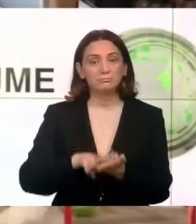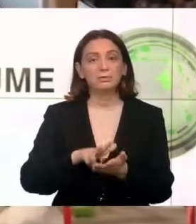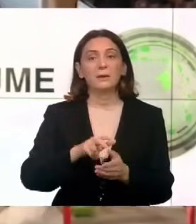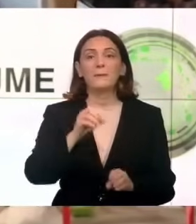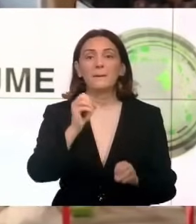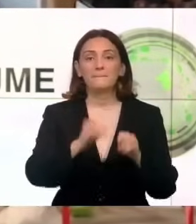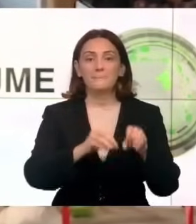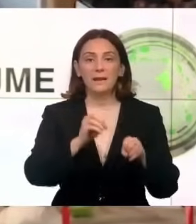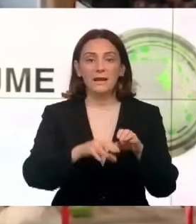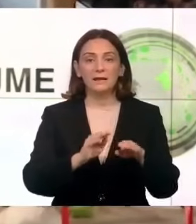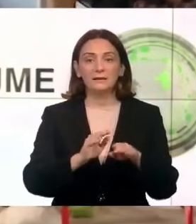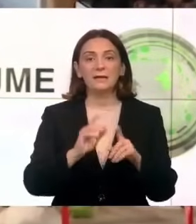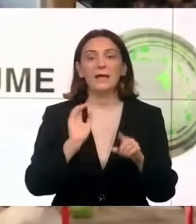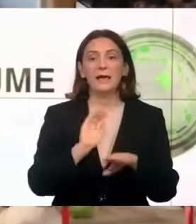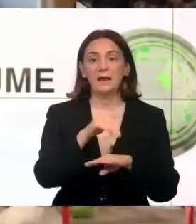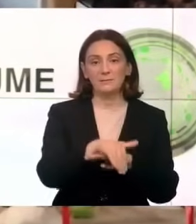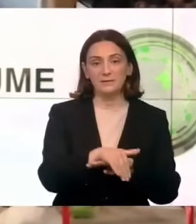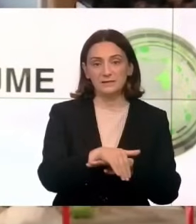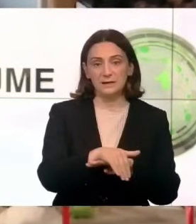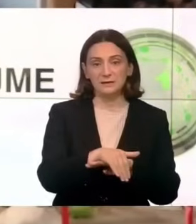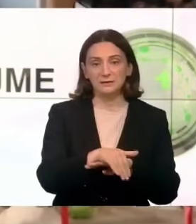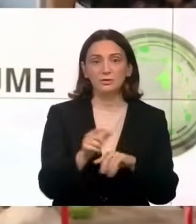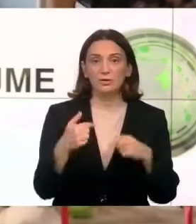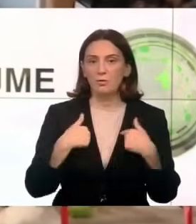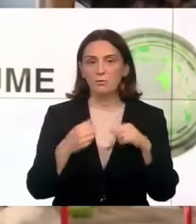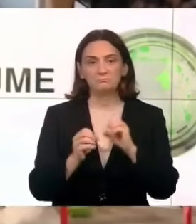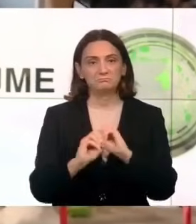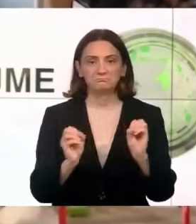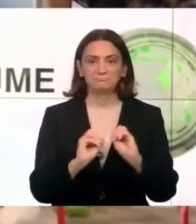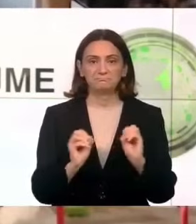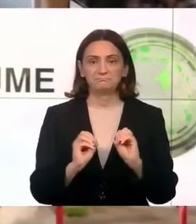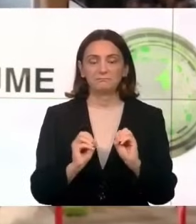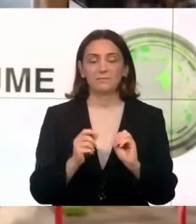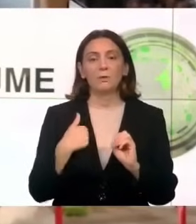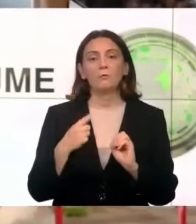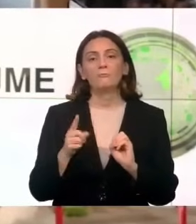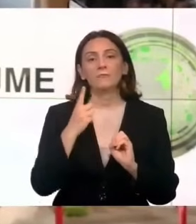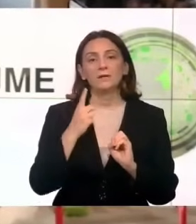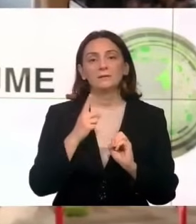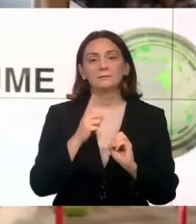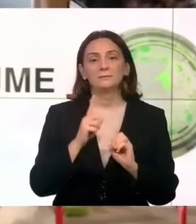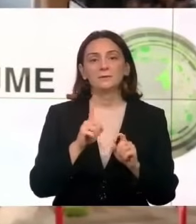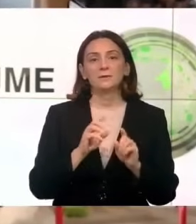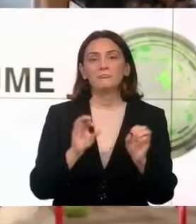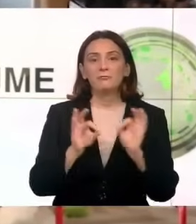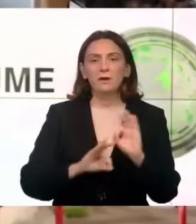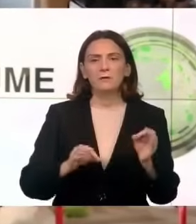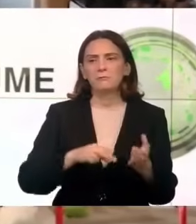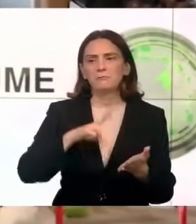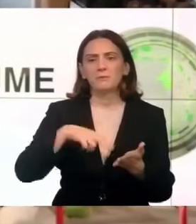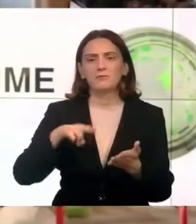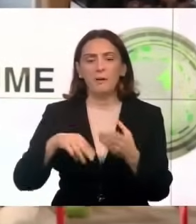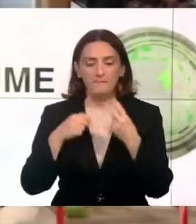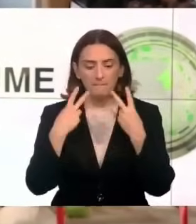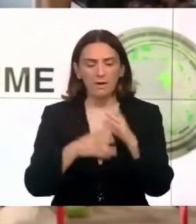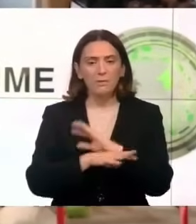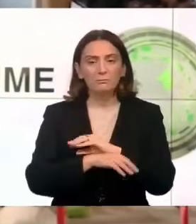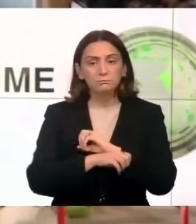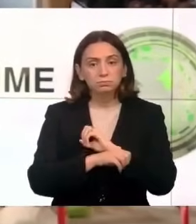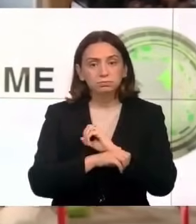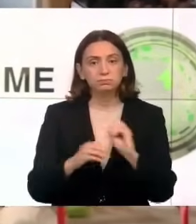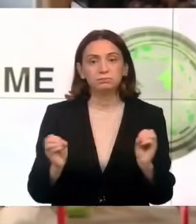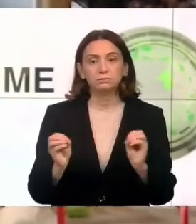manipulues dhe më tej akuzoi edhe prokurorin e posaçëm SPAK, duke ju thënë atyre se nuk ishin kryer asnjë veprim tjetër